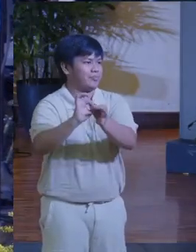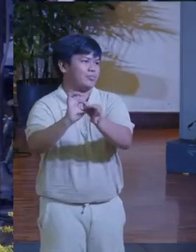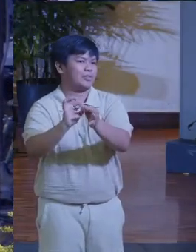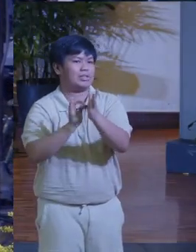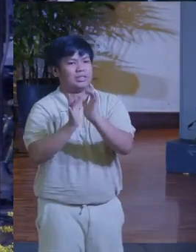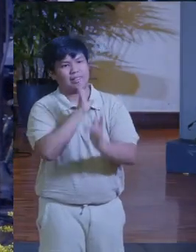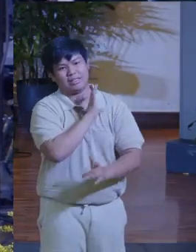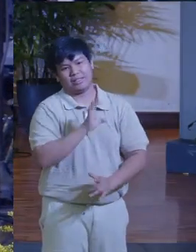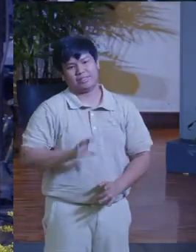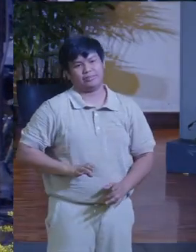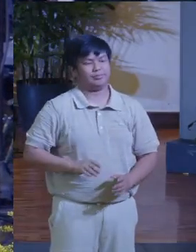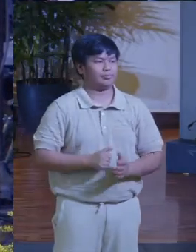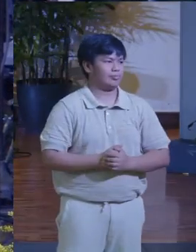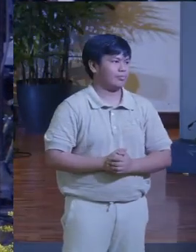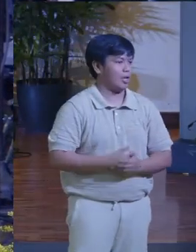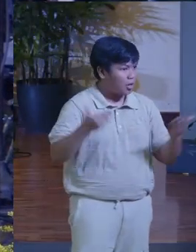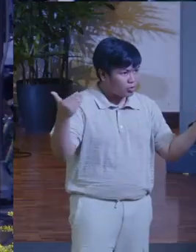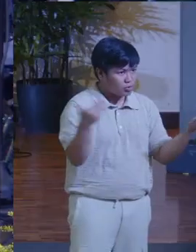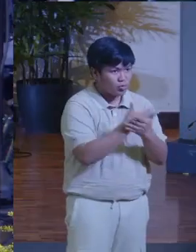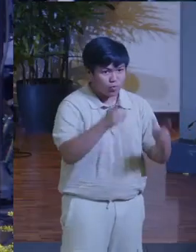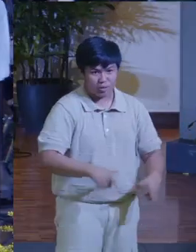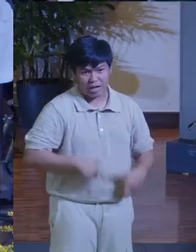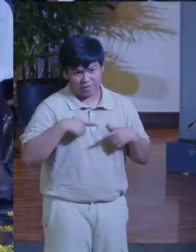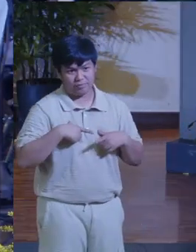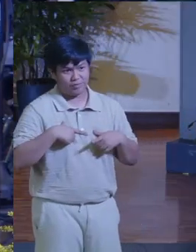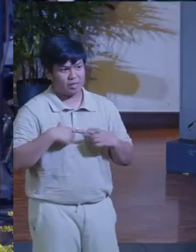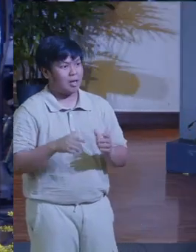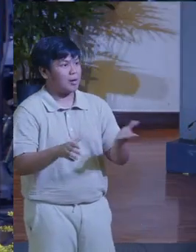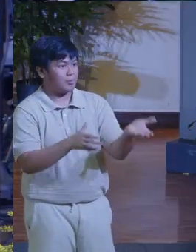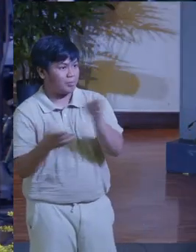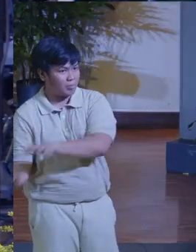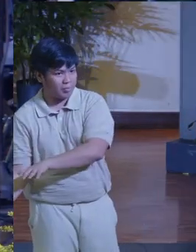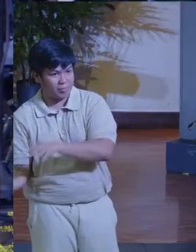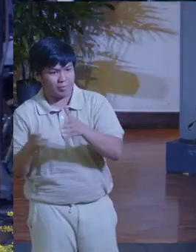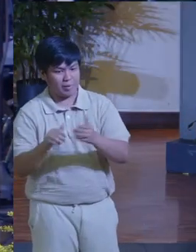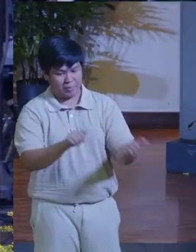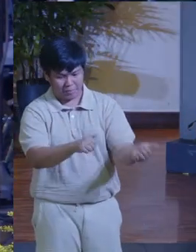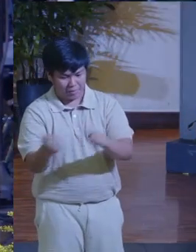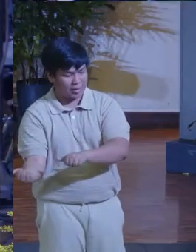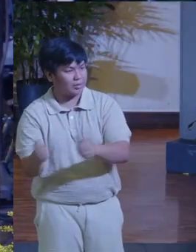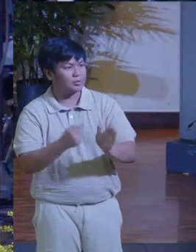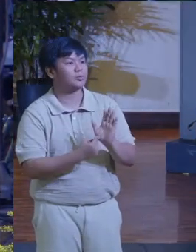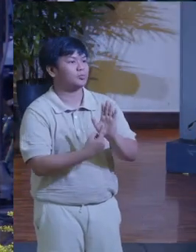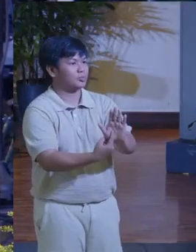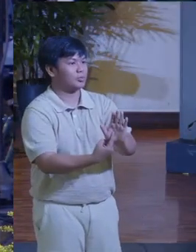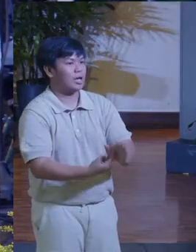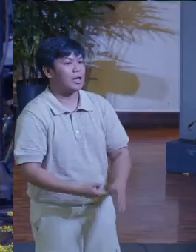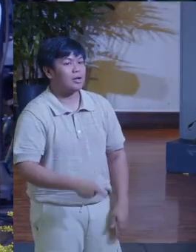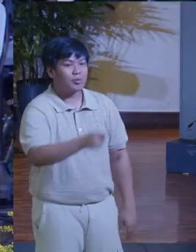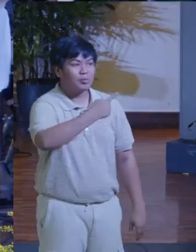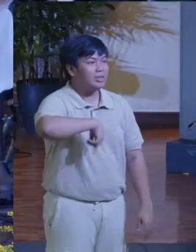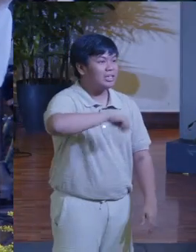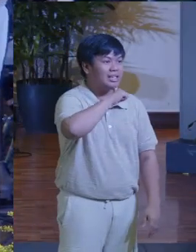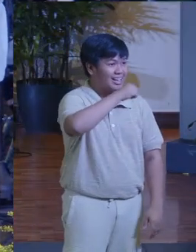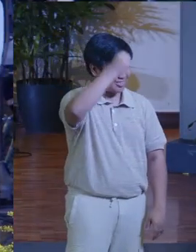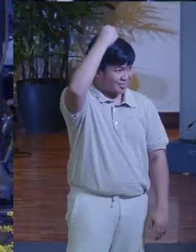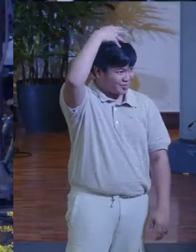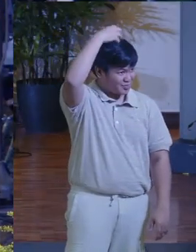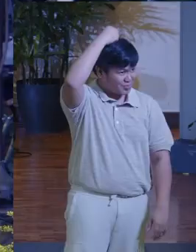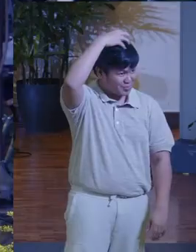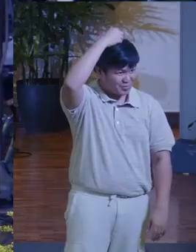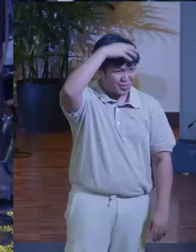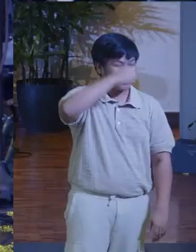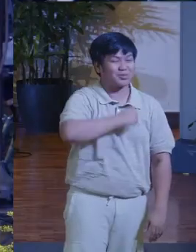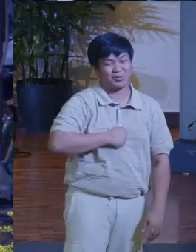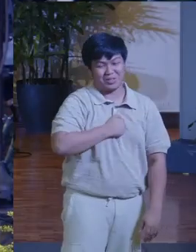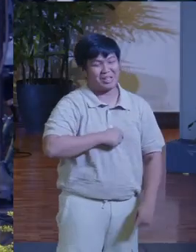life. Yung pong ibig sabihin ng baptism. Kaya po tayo nagbabaptize ng lubog. No,